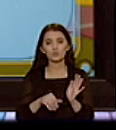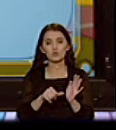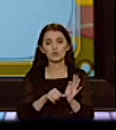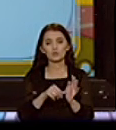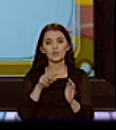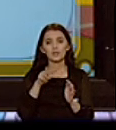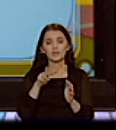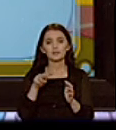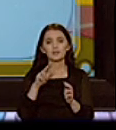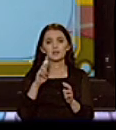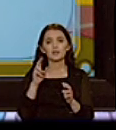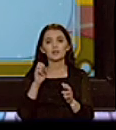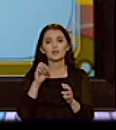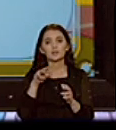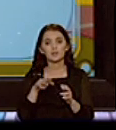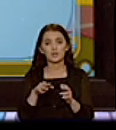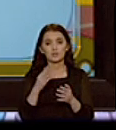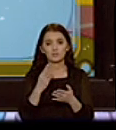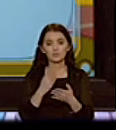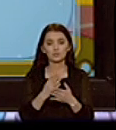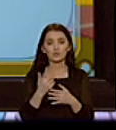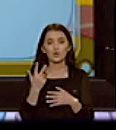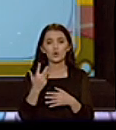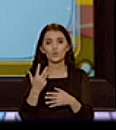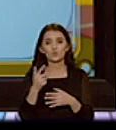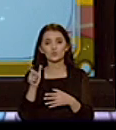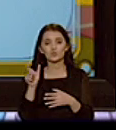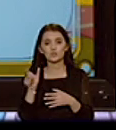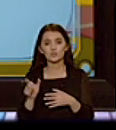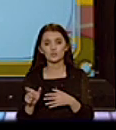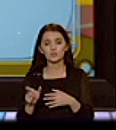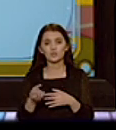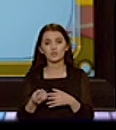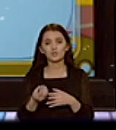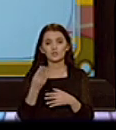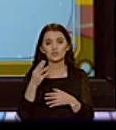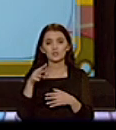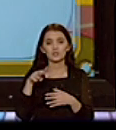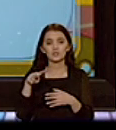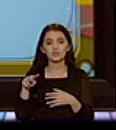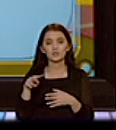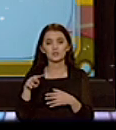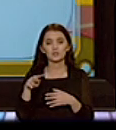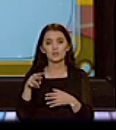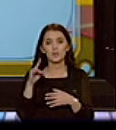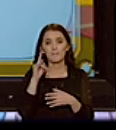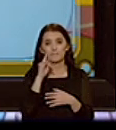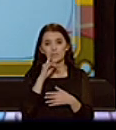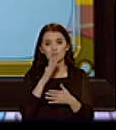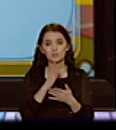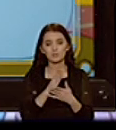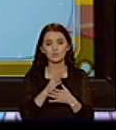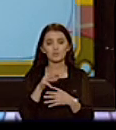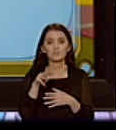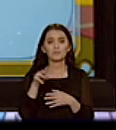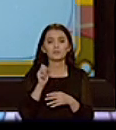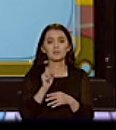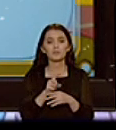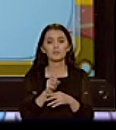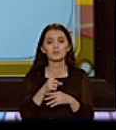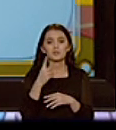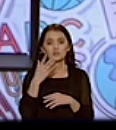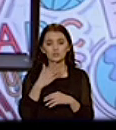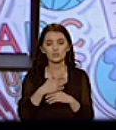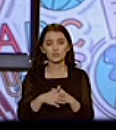1696 litr kam benzin bor. 3-chi sisternada necha litr benzin bor? Masala